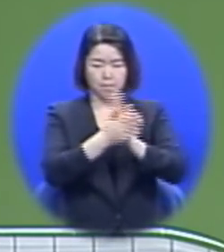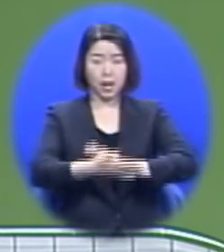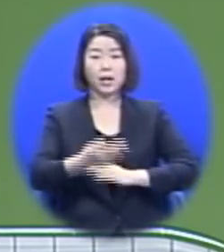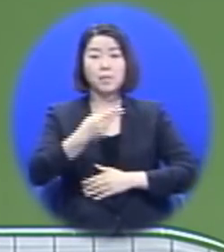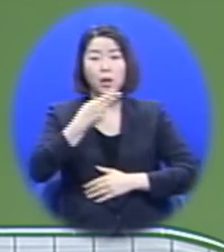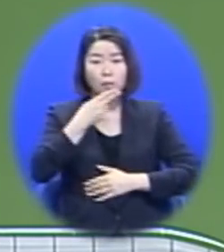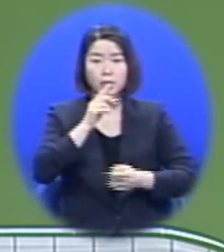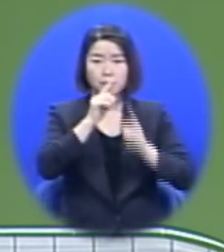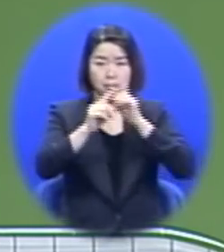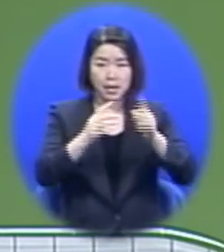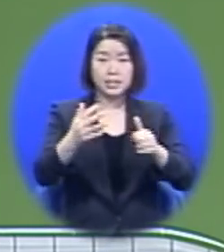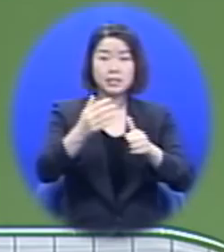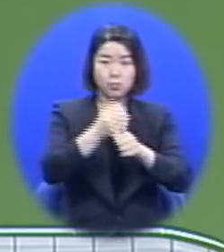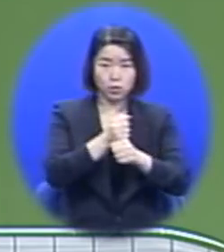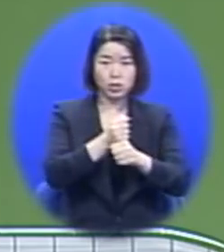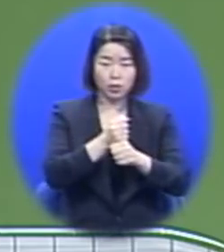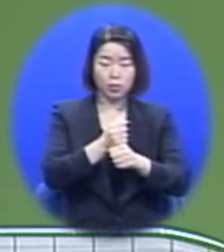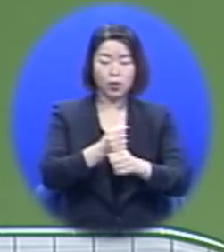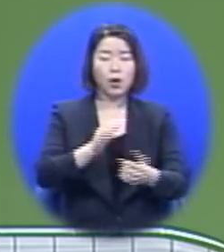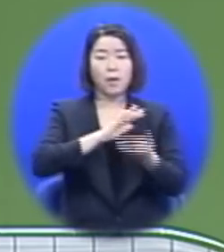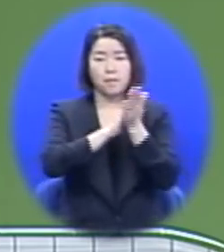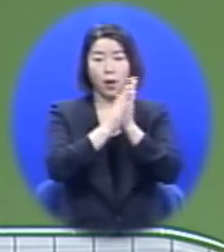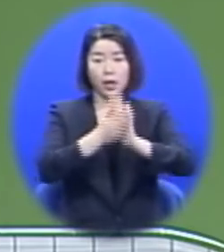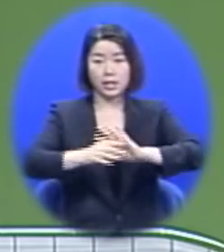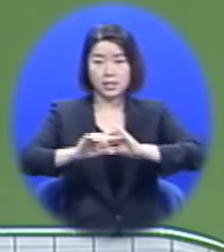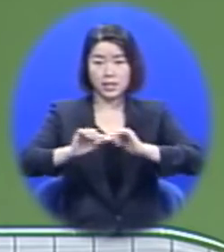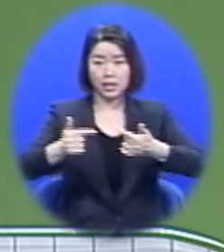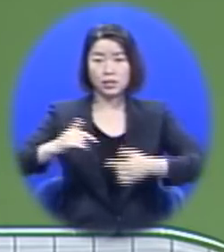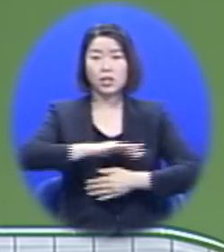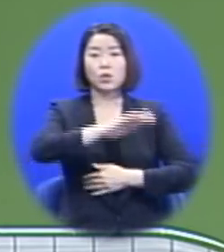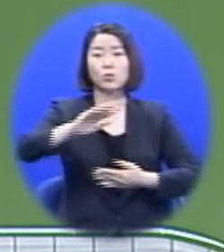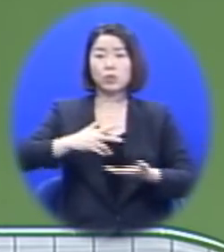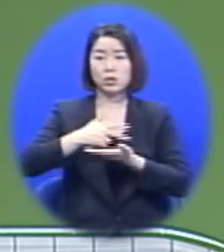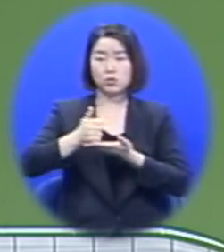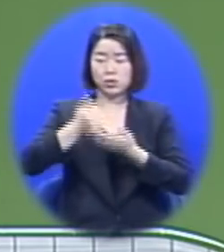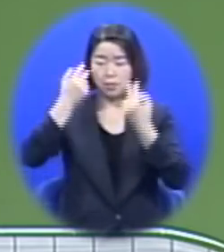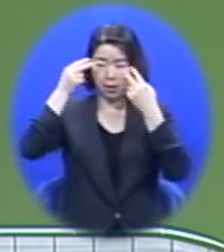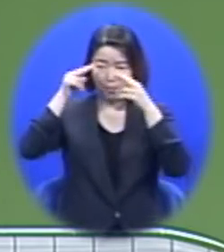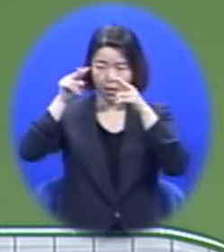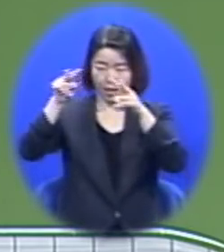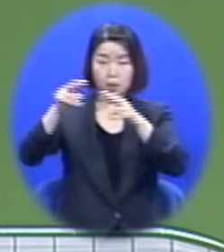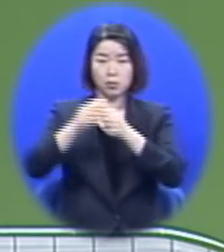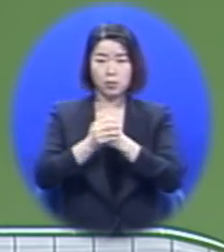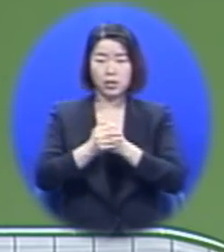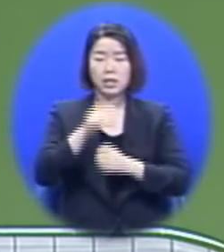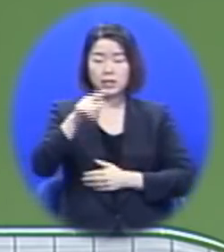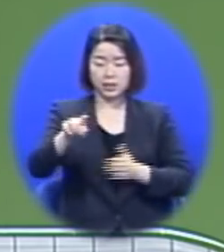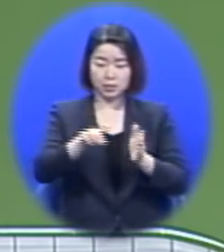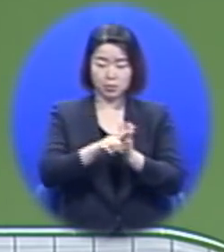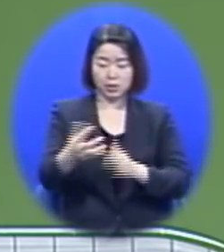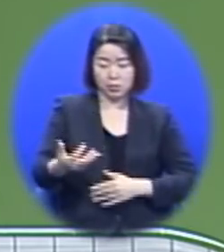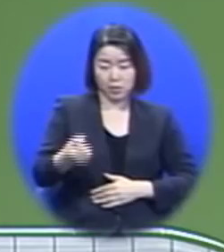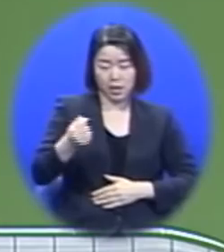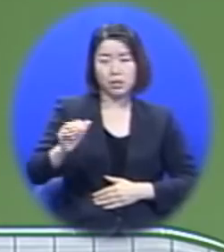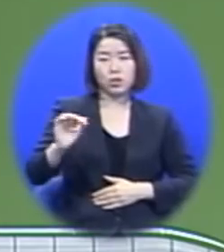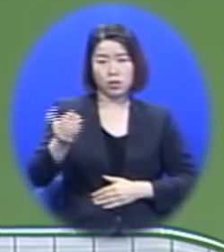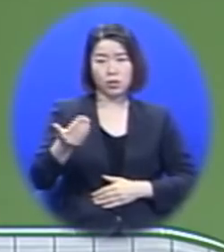말씀을 붙잡고 변하지 않으시는 우리 주님을 바라보면서 그 믿음을 가져야 하는